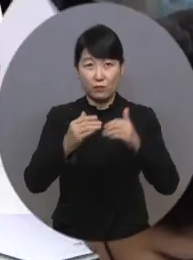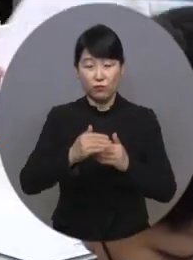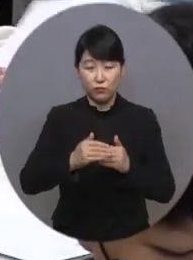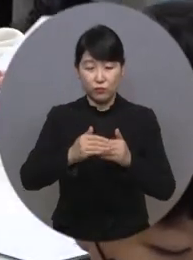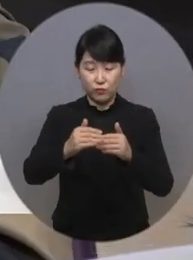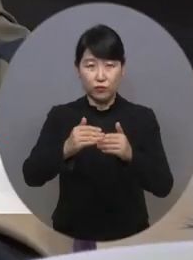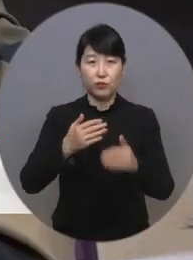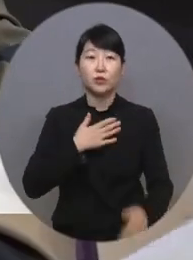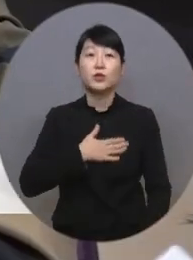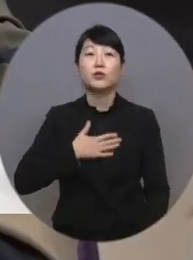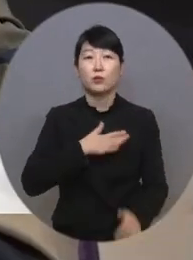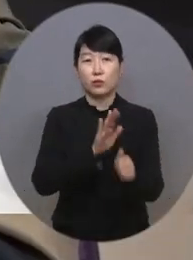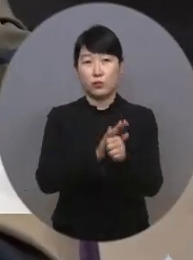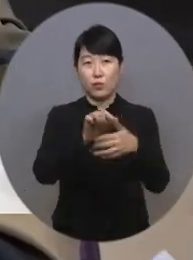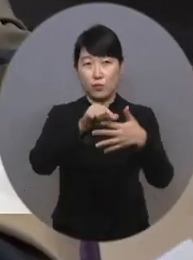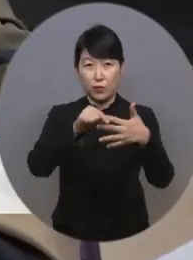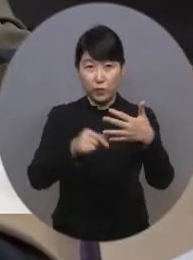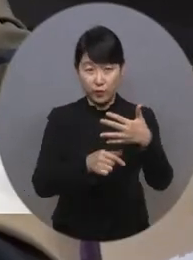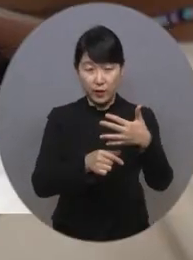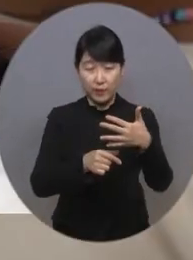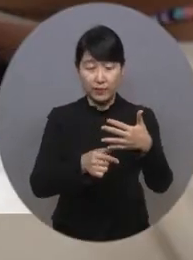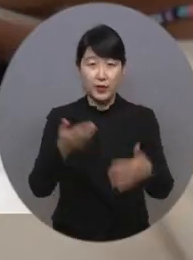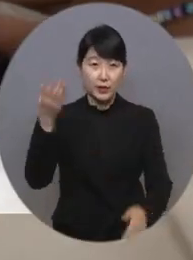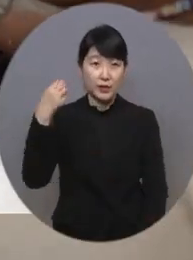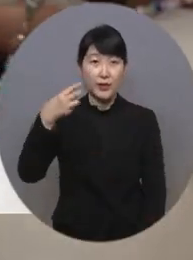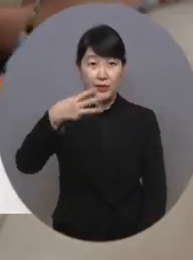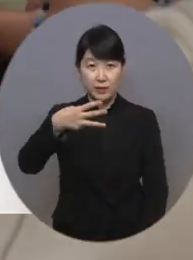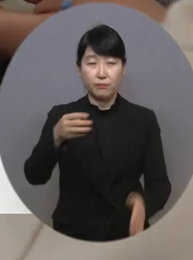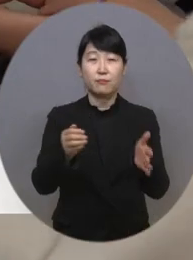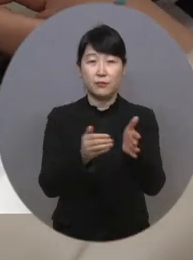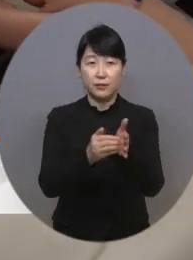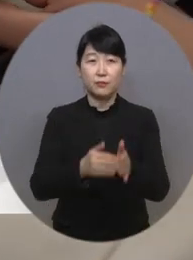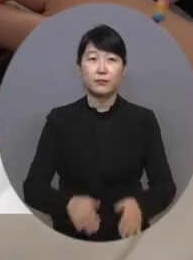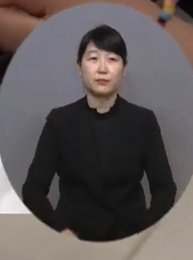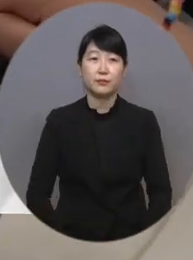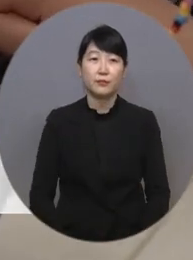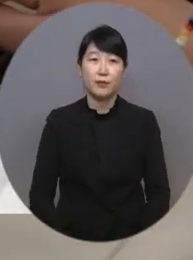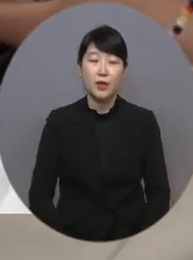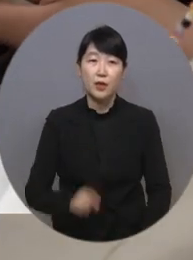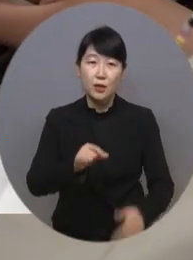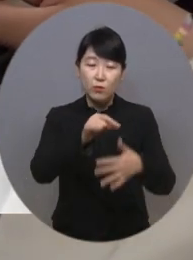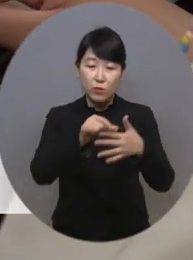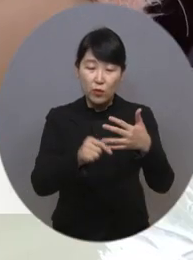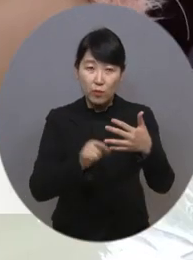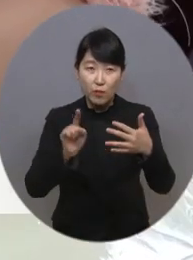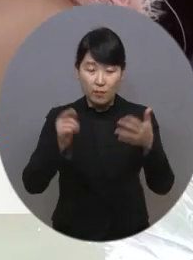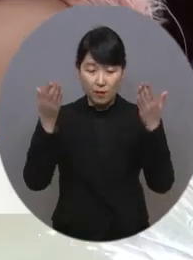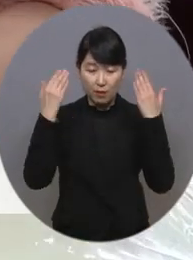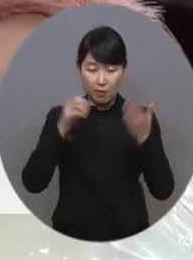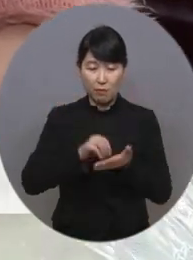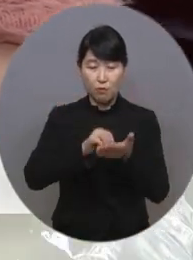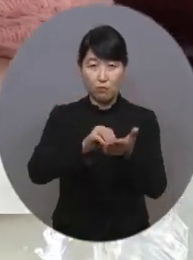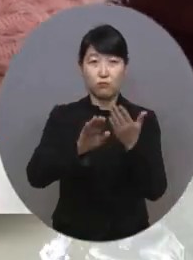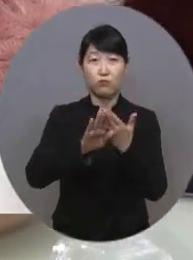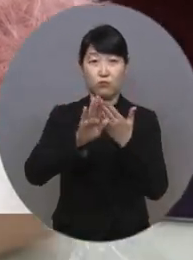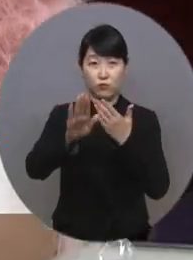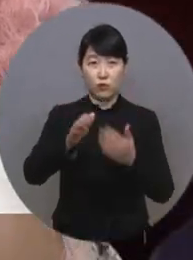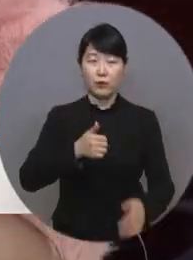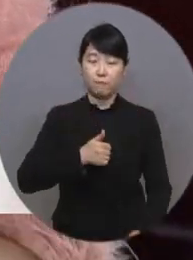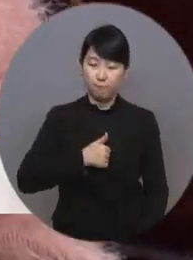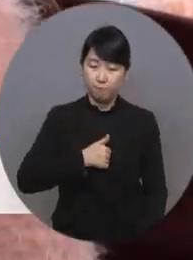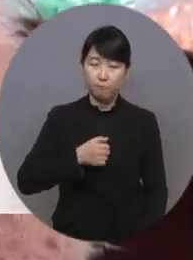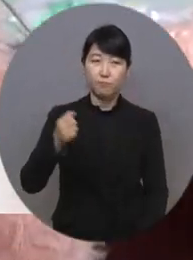정서 지원 프로그램이 지난 3일 마무리됐습니다. 정서 지원 프로그램은 학령기 아동기의 자아